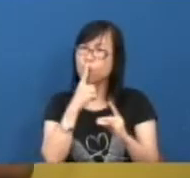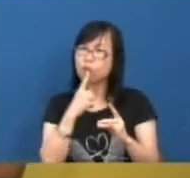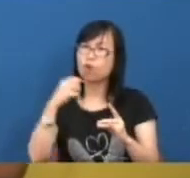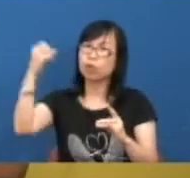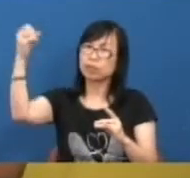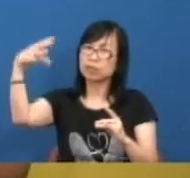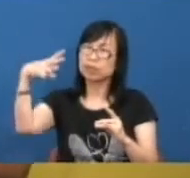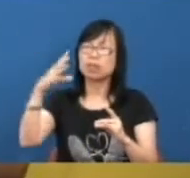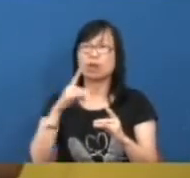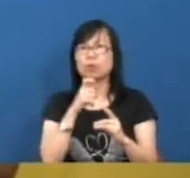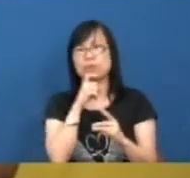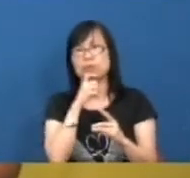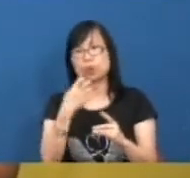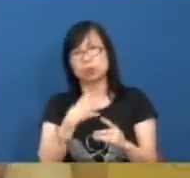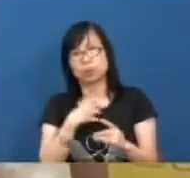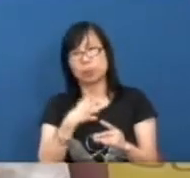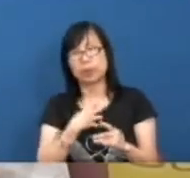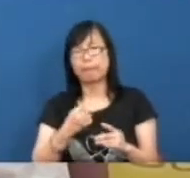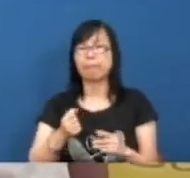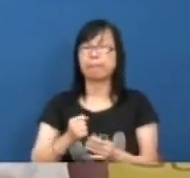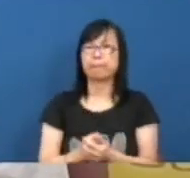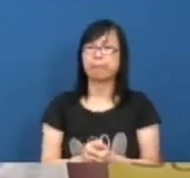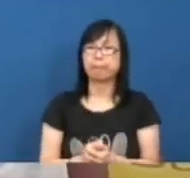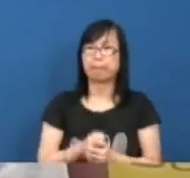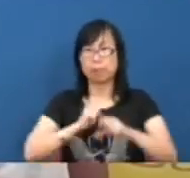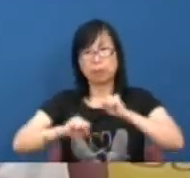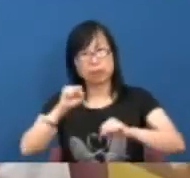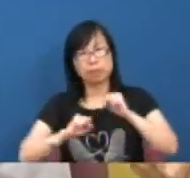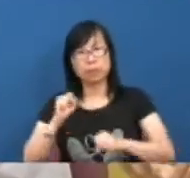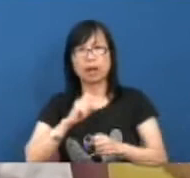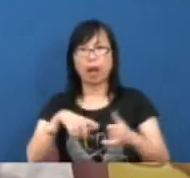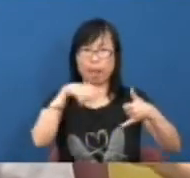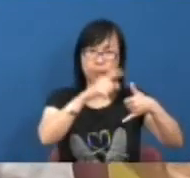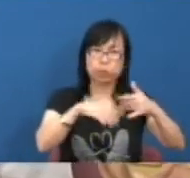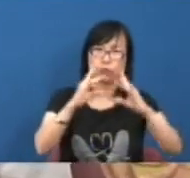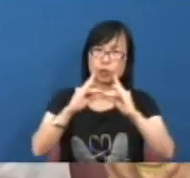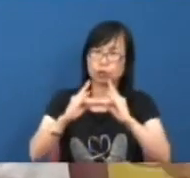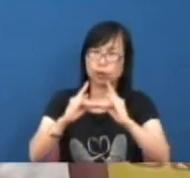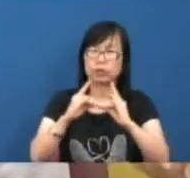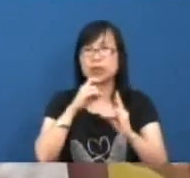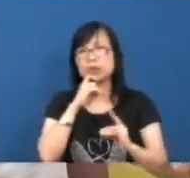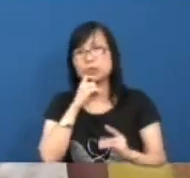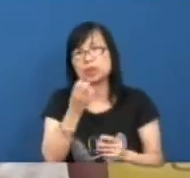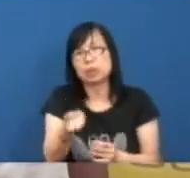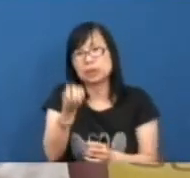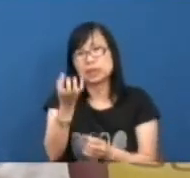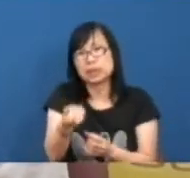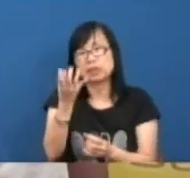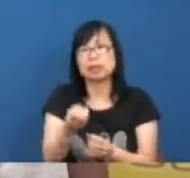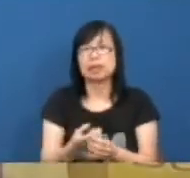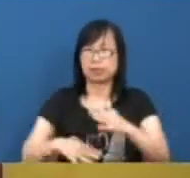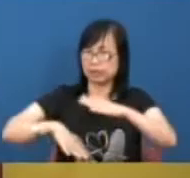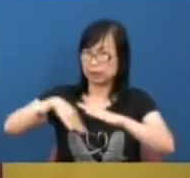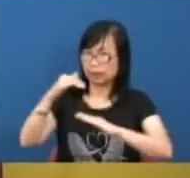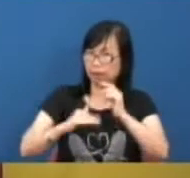有好有動感啊， 新鮮感啊， 係啊，仲會張牀會出煙嘅，犀利啊！即係嗰啲特技效果啦嚇。